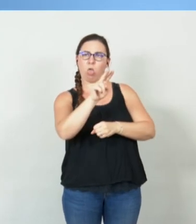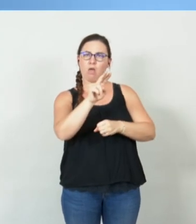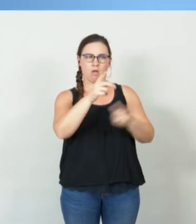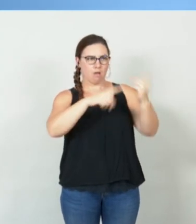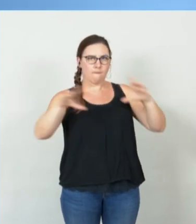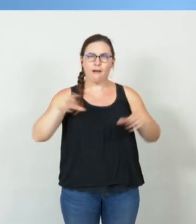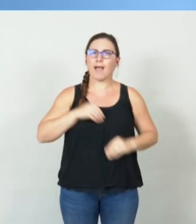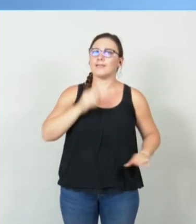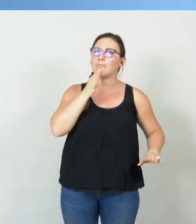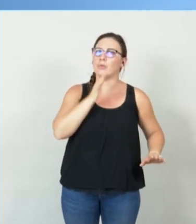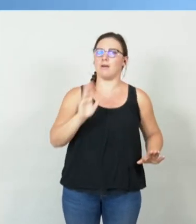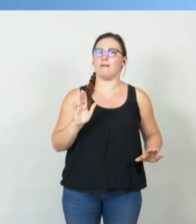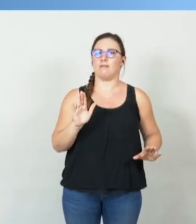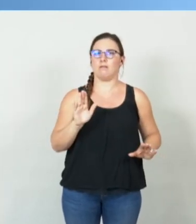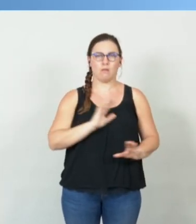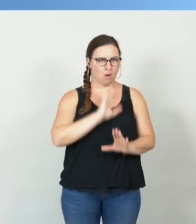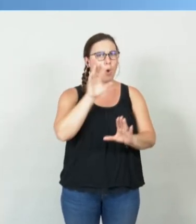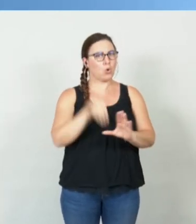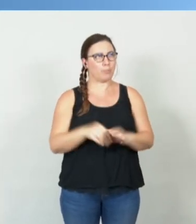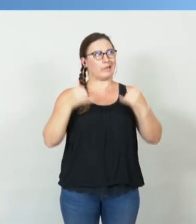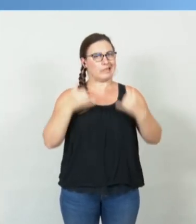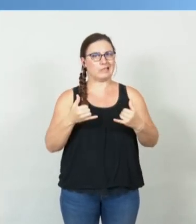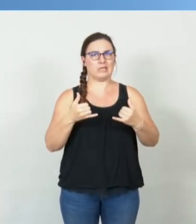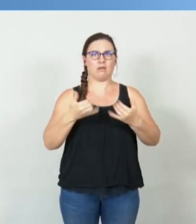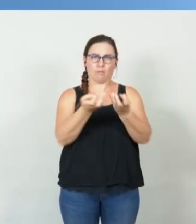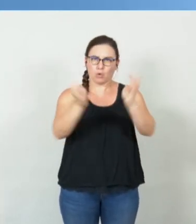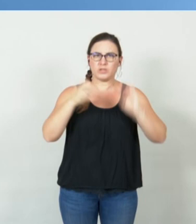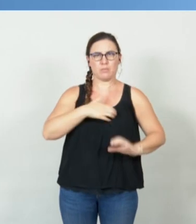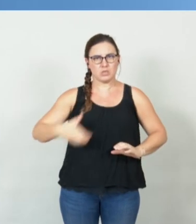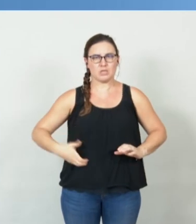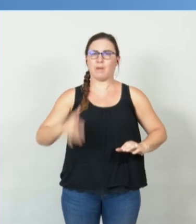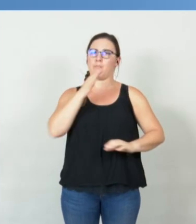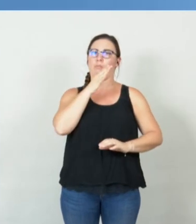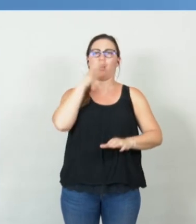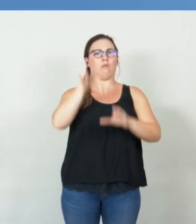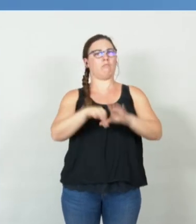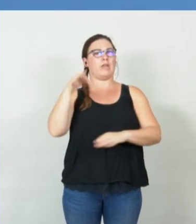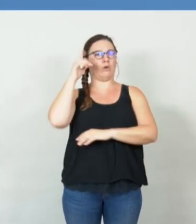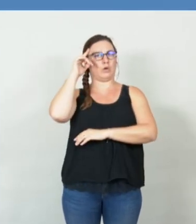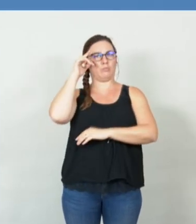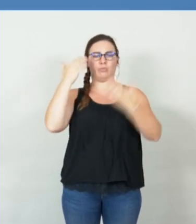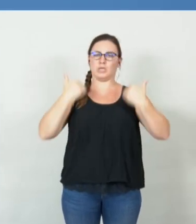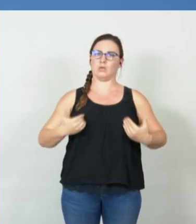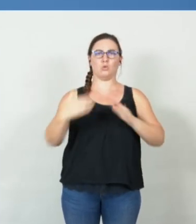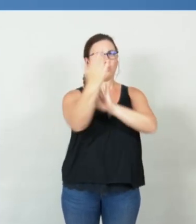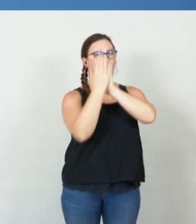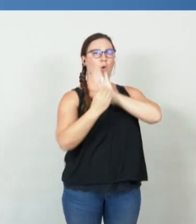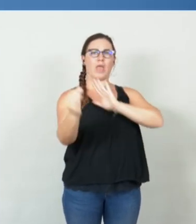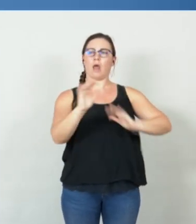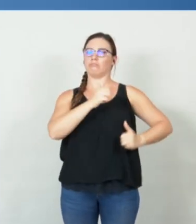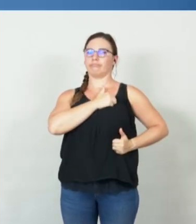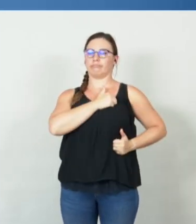pas acceptable y compris et surtout dans nos murs en tant qu'élu de la République nous devons rester exemplaire